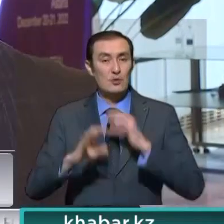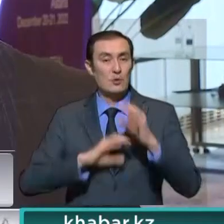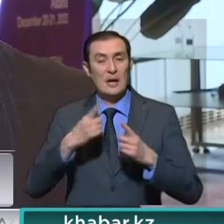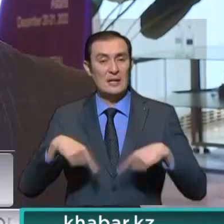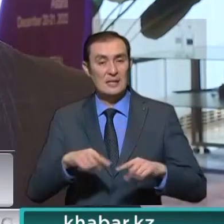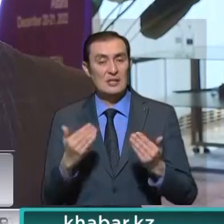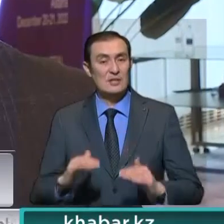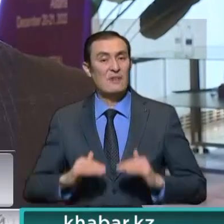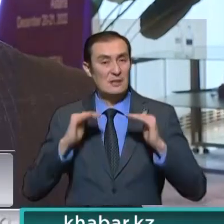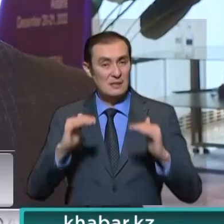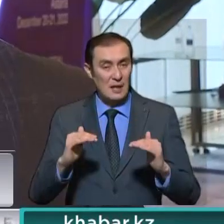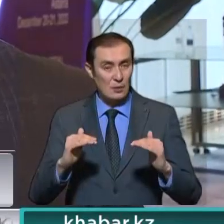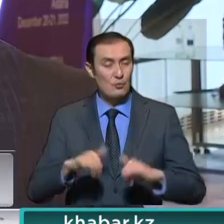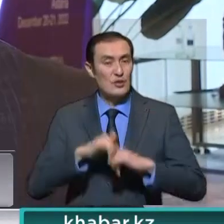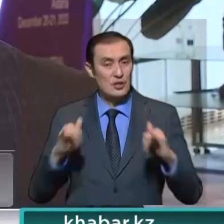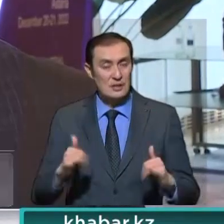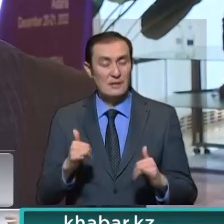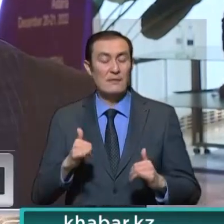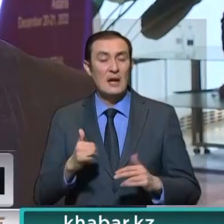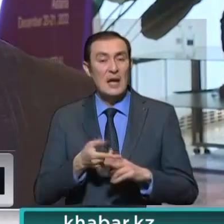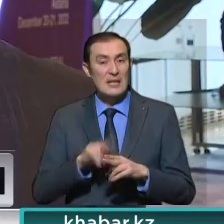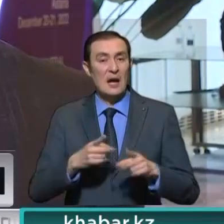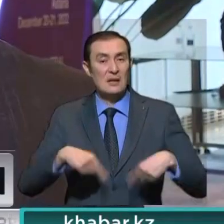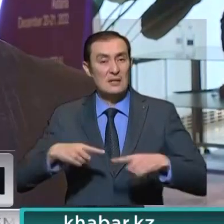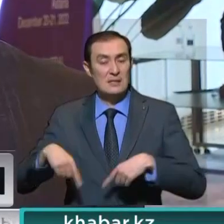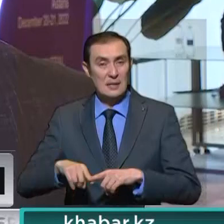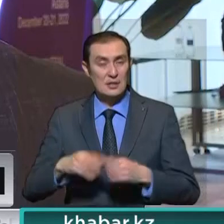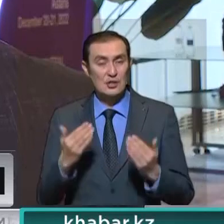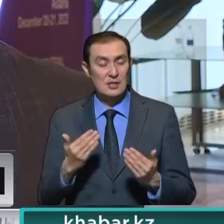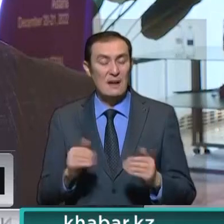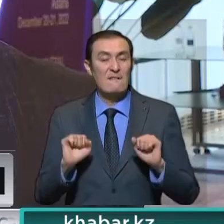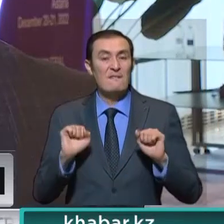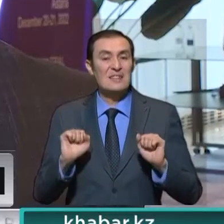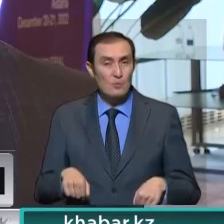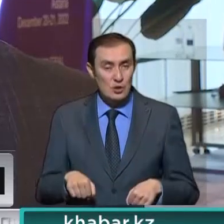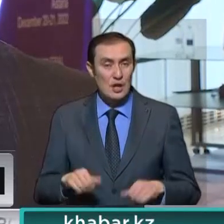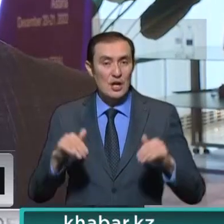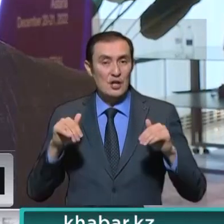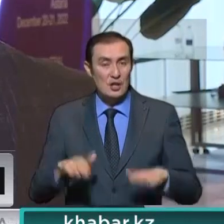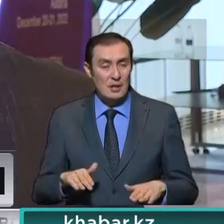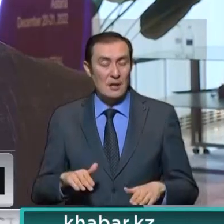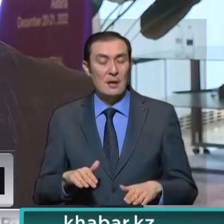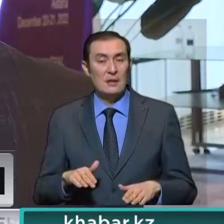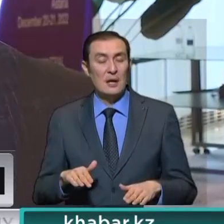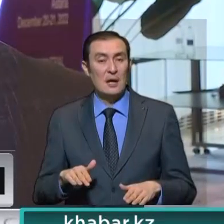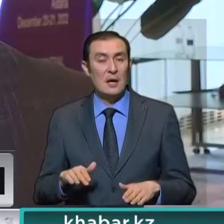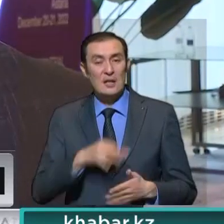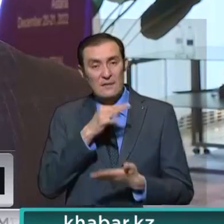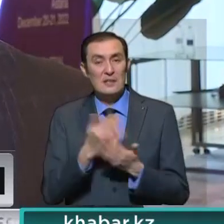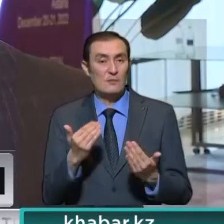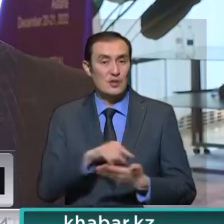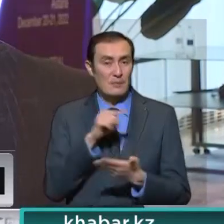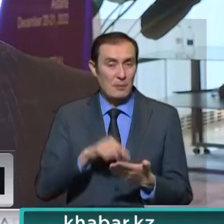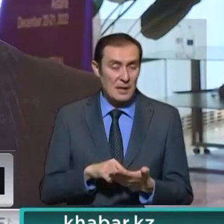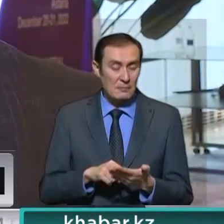менее она возрастает потому что именно в рамках этих организаций возможны решения ответы на вызовы нашего времени